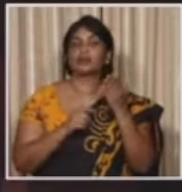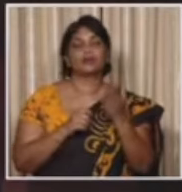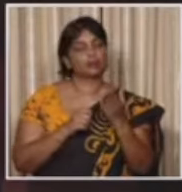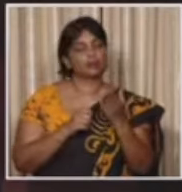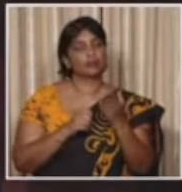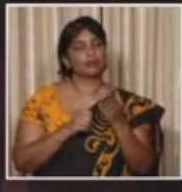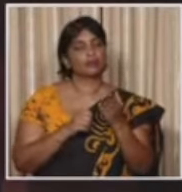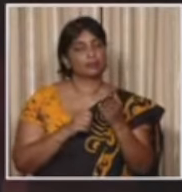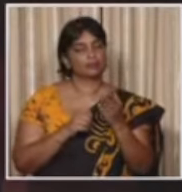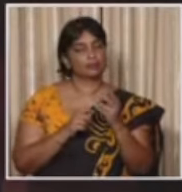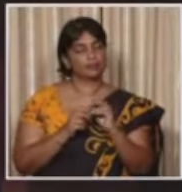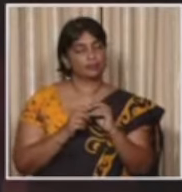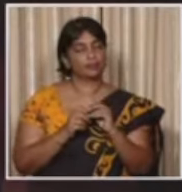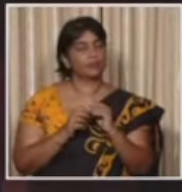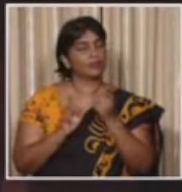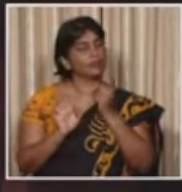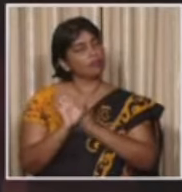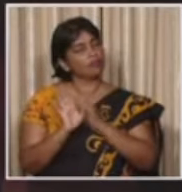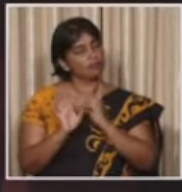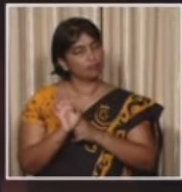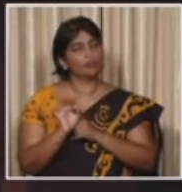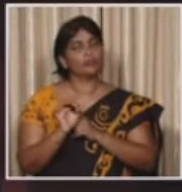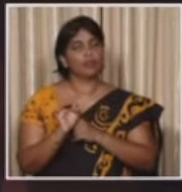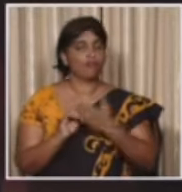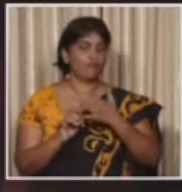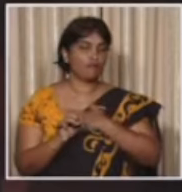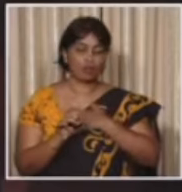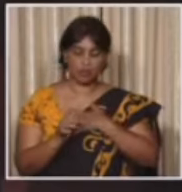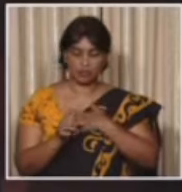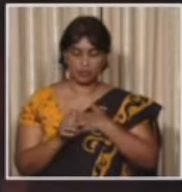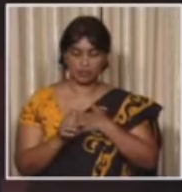වෙනුවෙන් නොනවතින හඬක්,